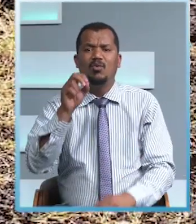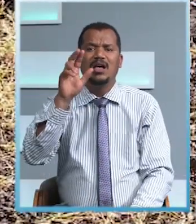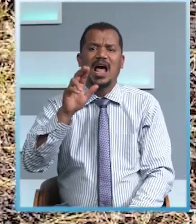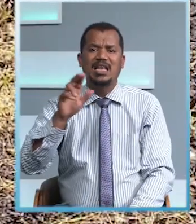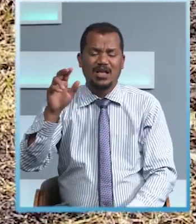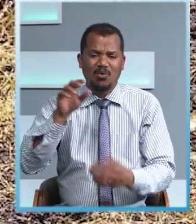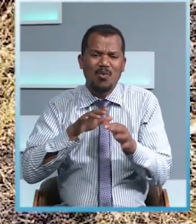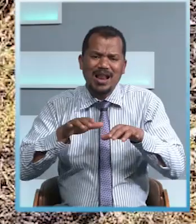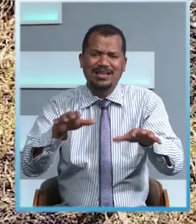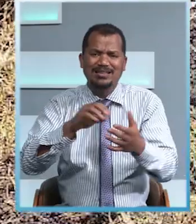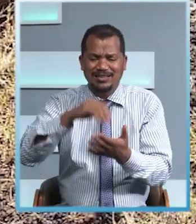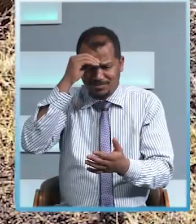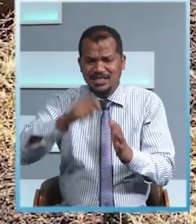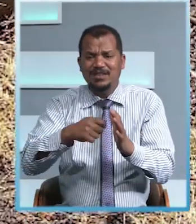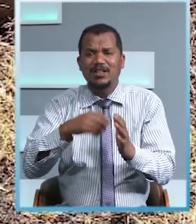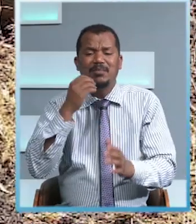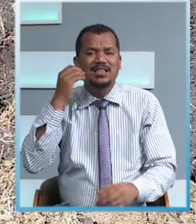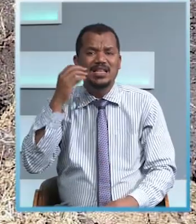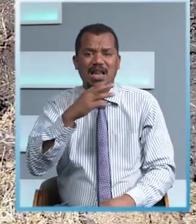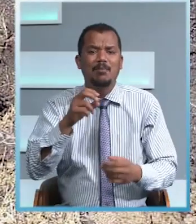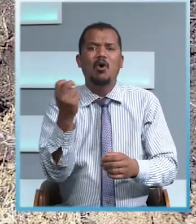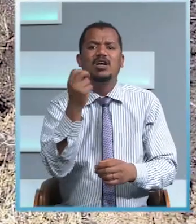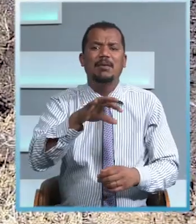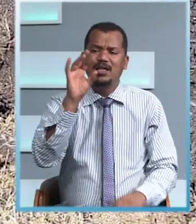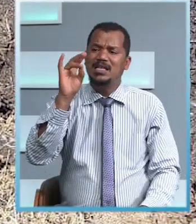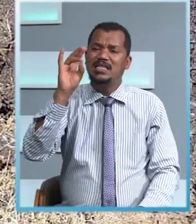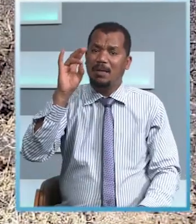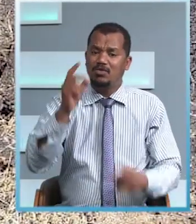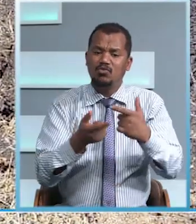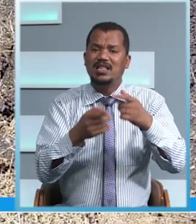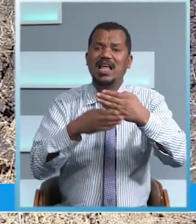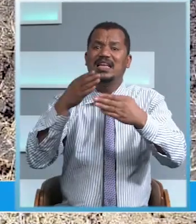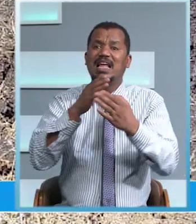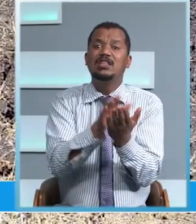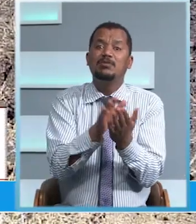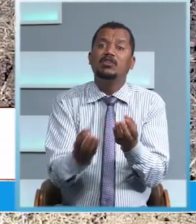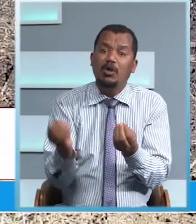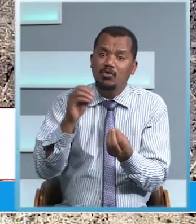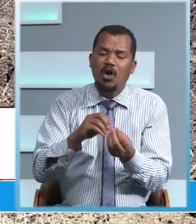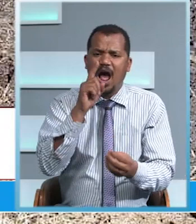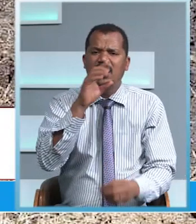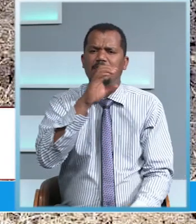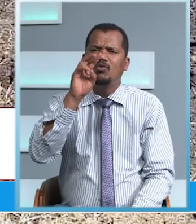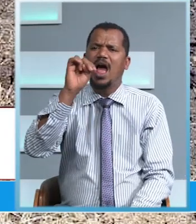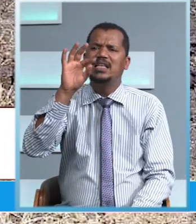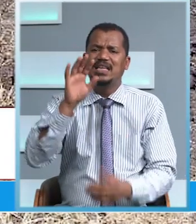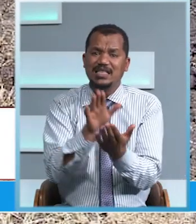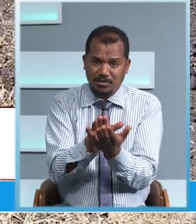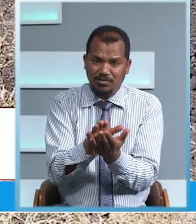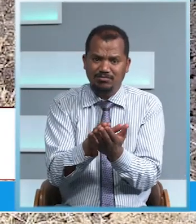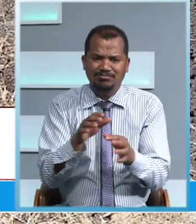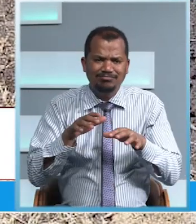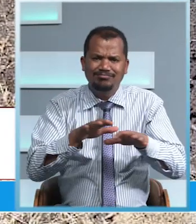ናቸው። ወራሪ ቡድን የወረዳውን ትምህርት ጽፈት ቤትና በወረዳው የሚገኙ 7 ሁለተኛ ደረጃ ትምህርት ቤቶችን ጨምሮ